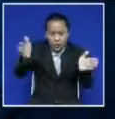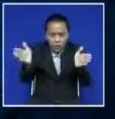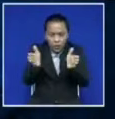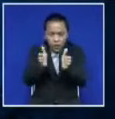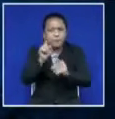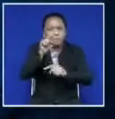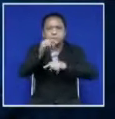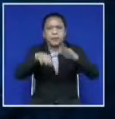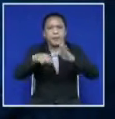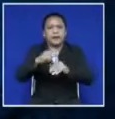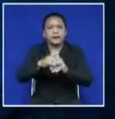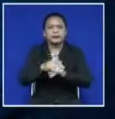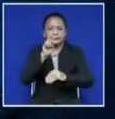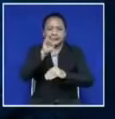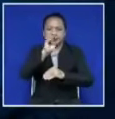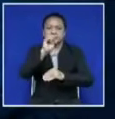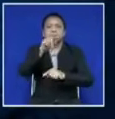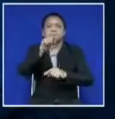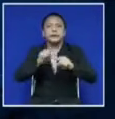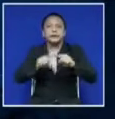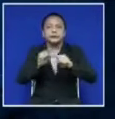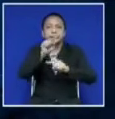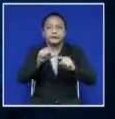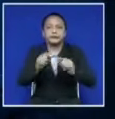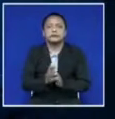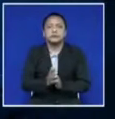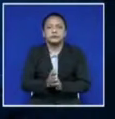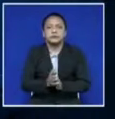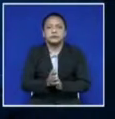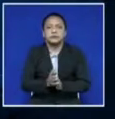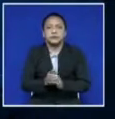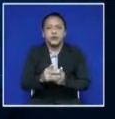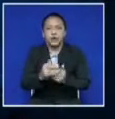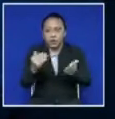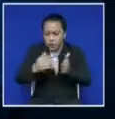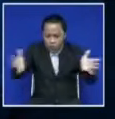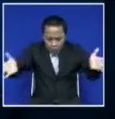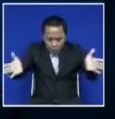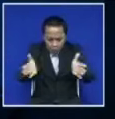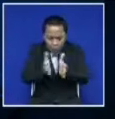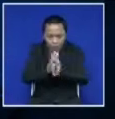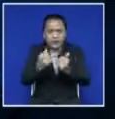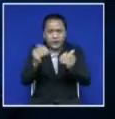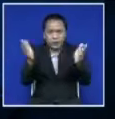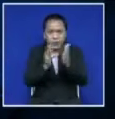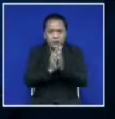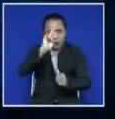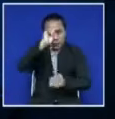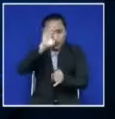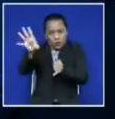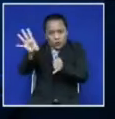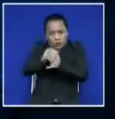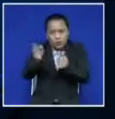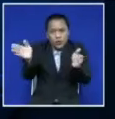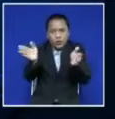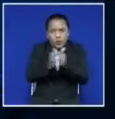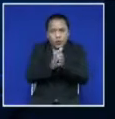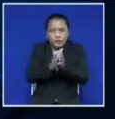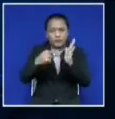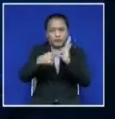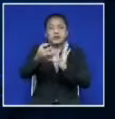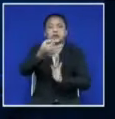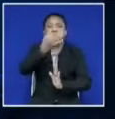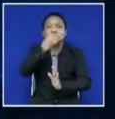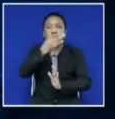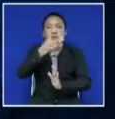ประมาณมากกว่า 40% นะครับแล้วทำให้ยอดรวมในขณะนี้พบผู้ติดเชื้อทั้งหมดในจังหวัดสมุ